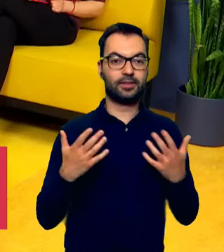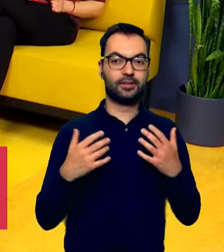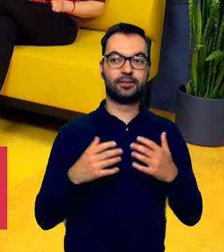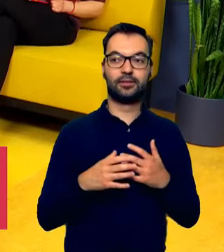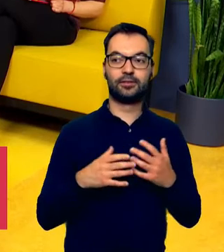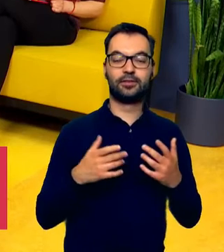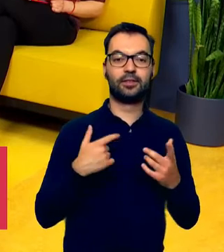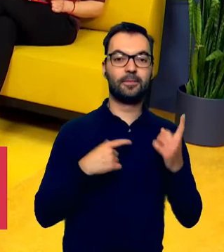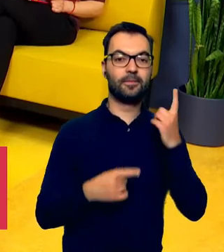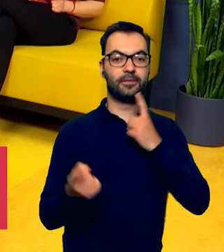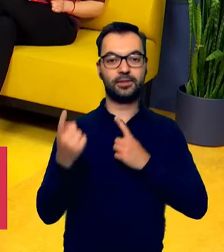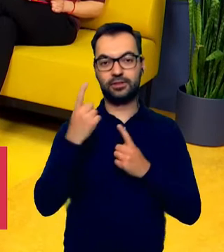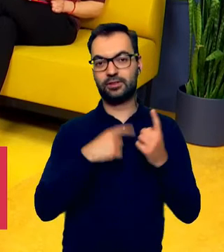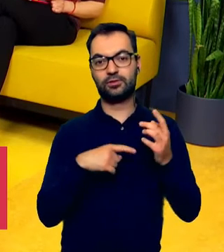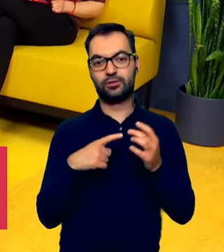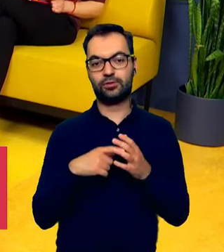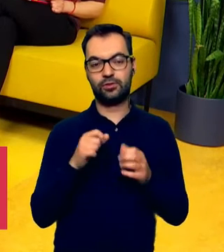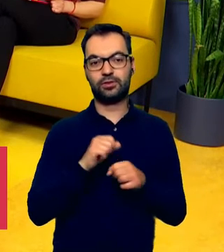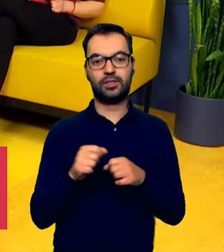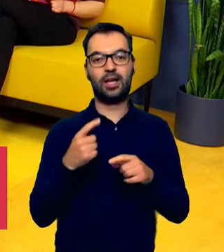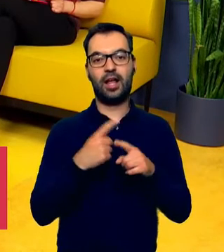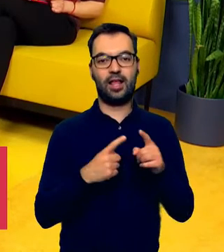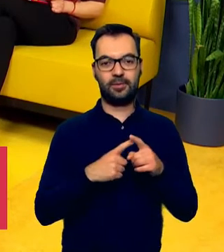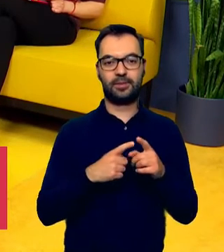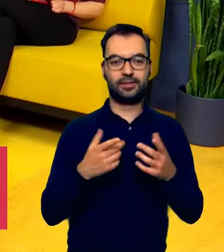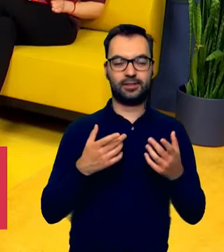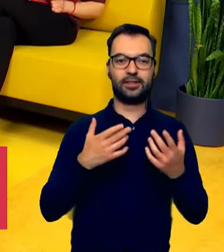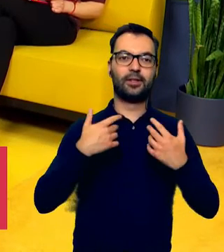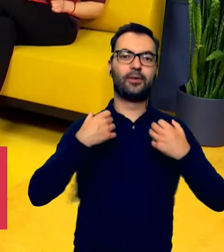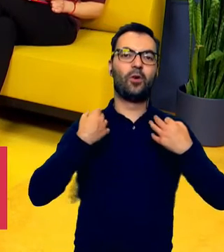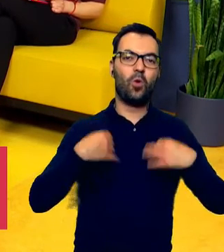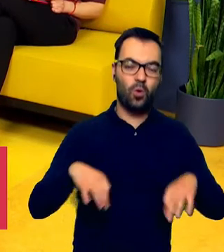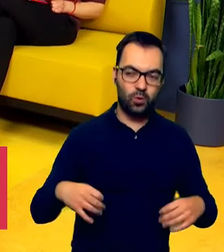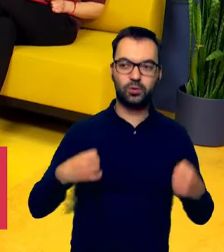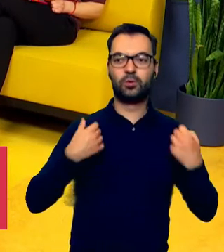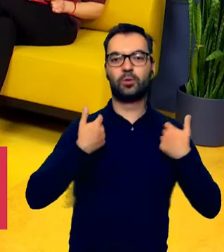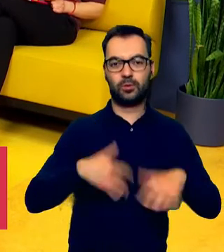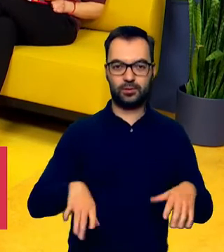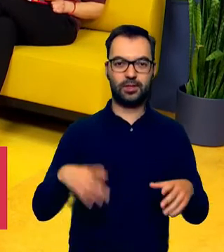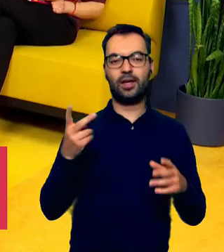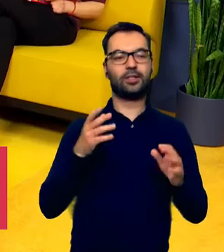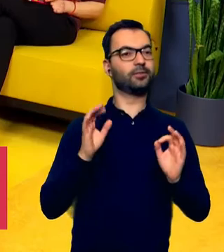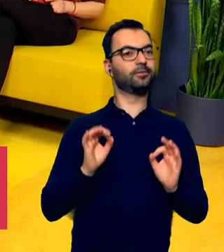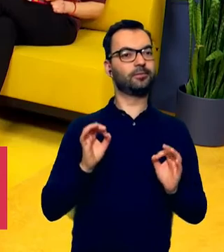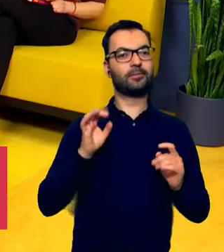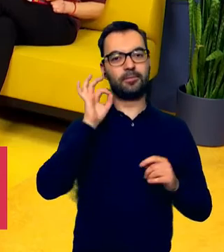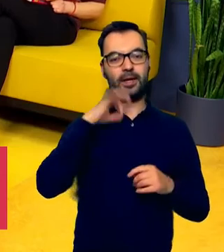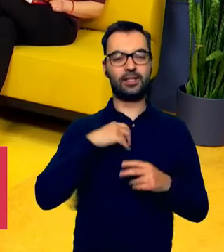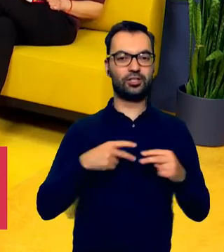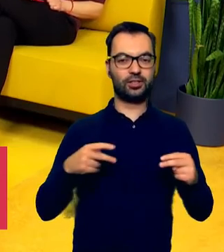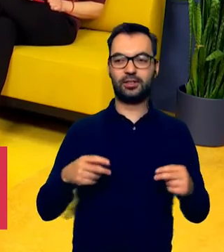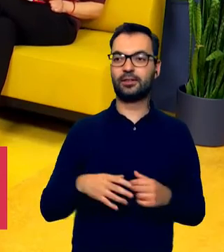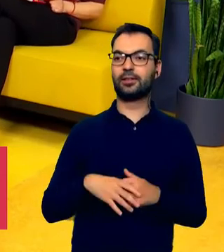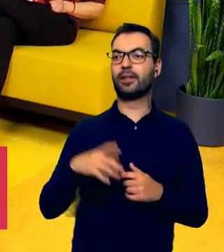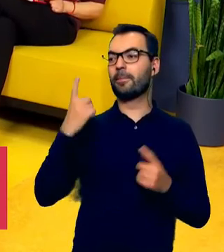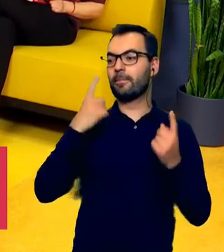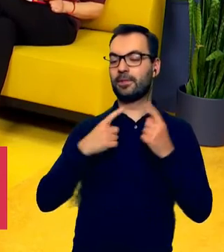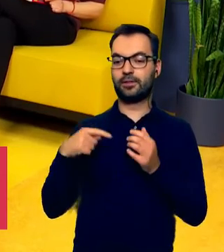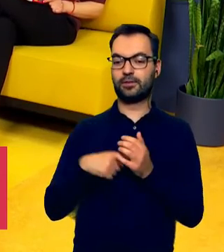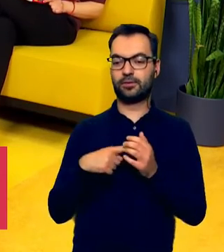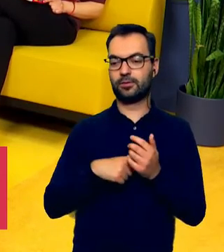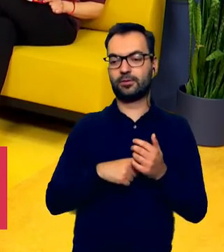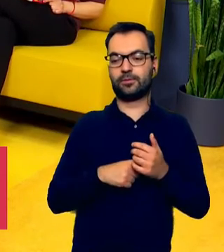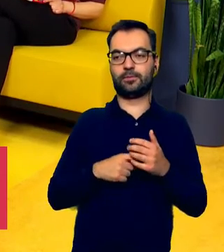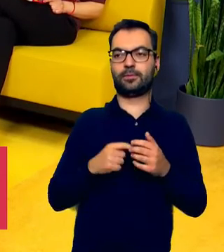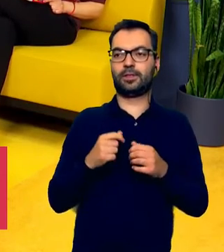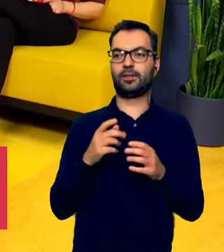dalej. Wydaje mi się, że no, to jest też taki element spuszczania tego powietrza, tak poukładane panie reporterki. Wydaje mi się, że jestem